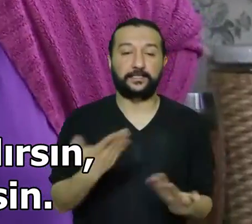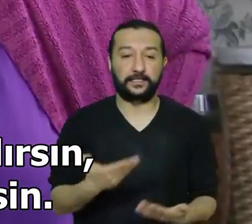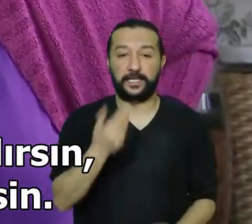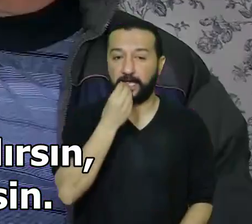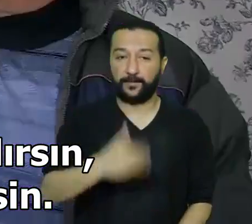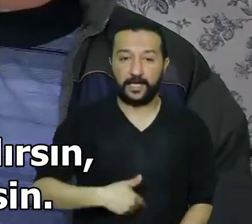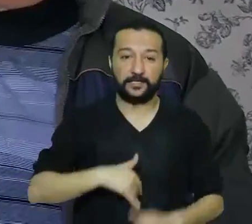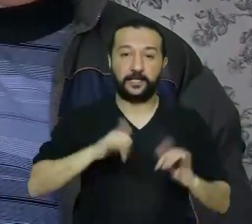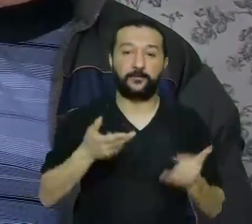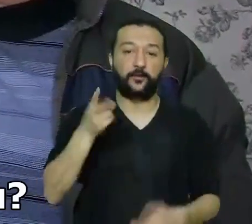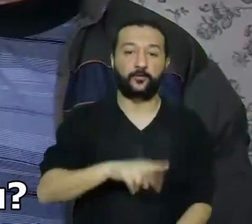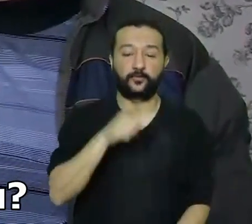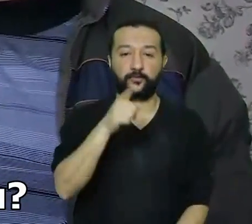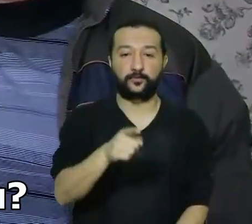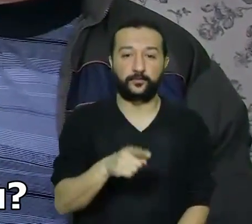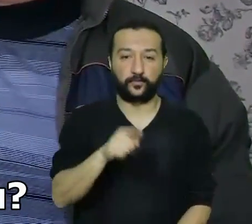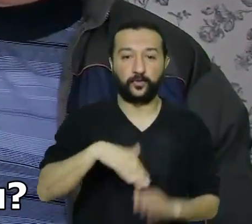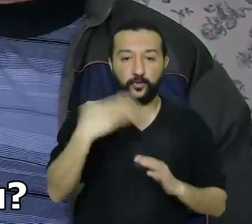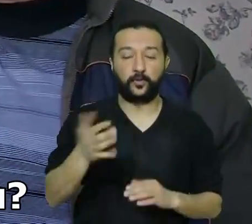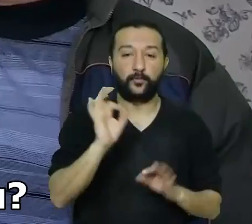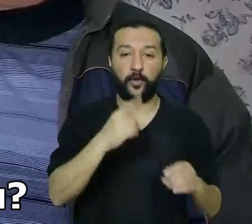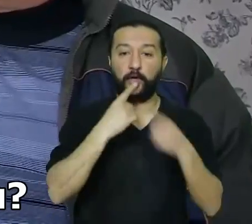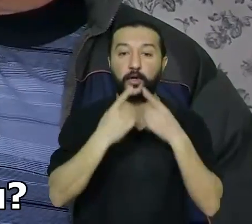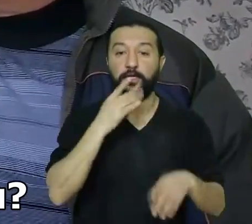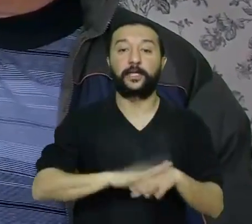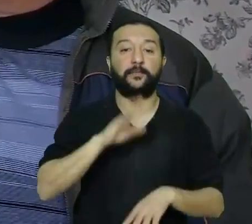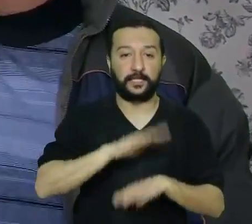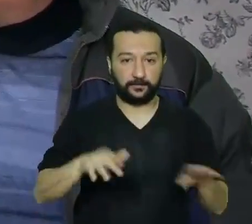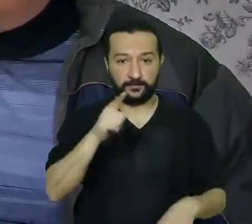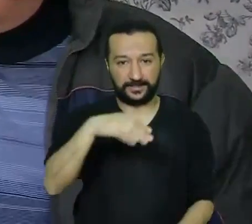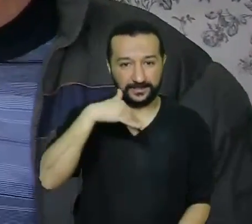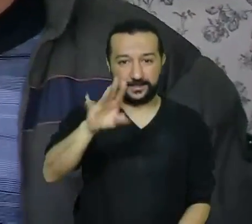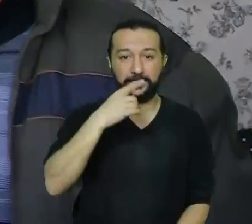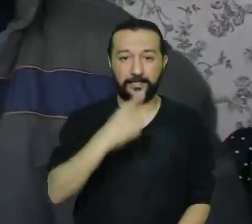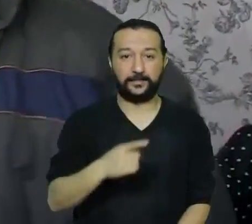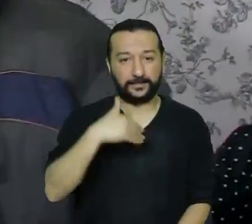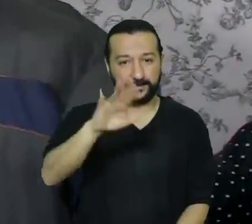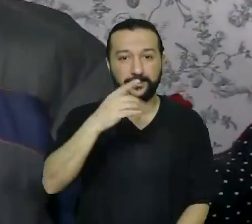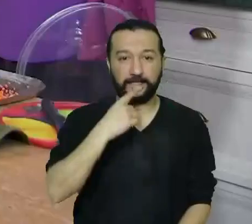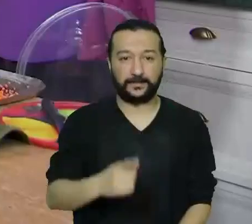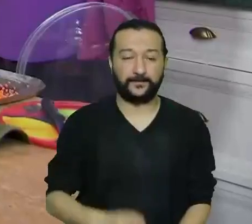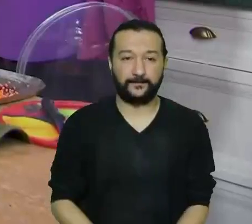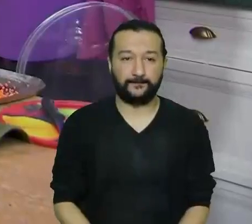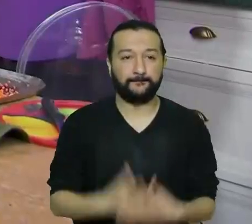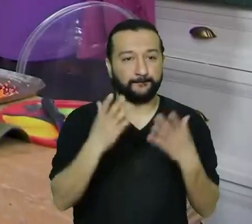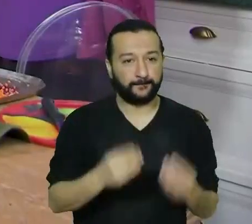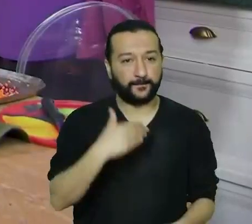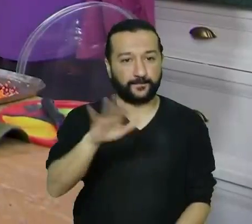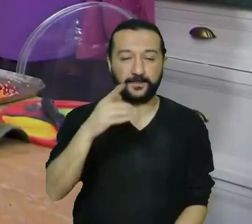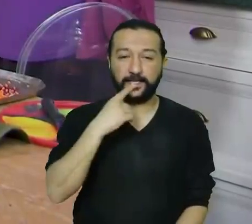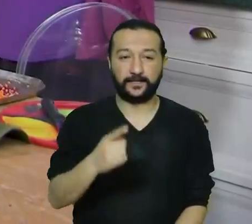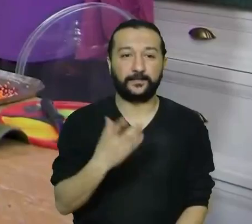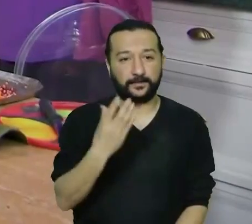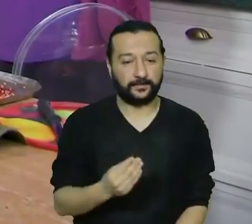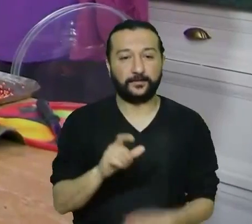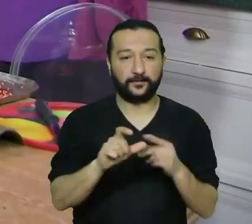açlığından ölürsün, giberirsin. Bundan sonra bir şeyler konuşma, tamam mı? Çekil sen! Tamam. Çekil! Tamam. Çekil!